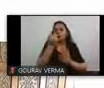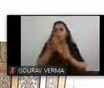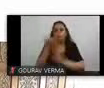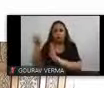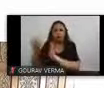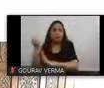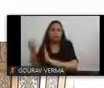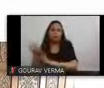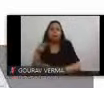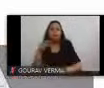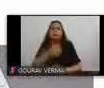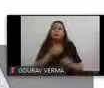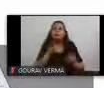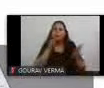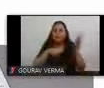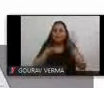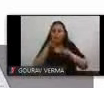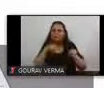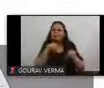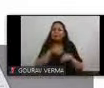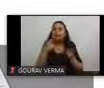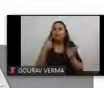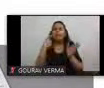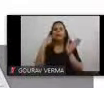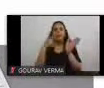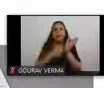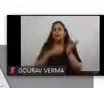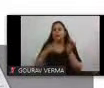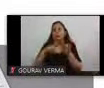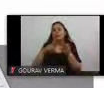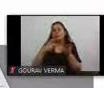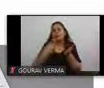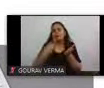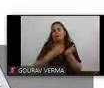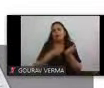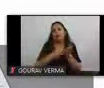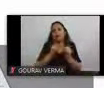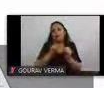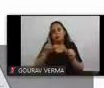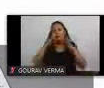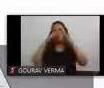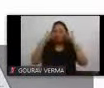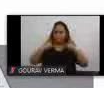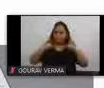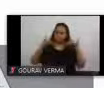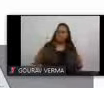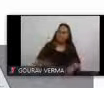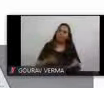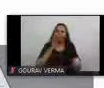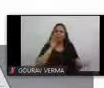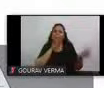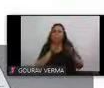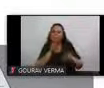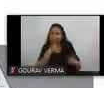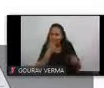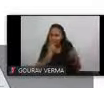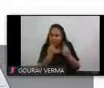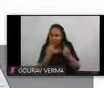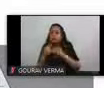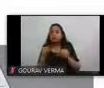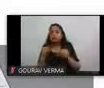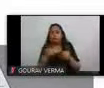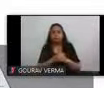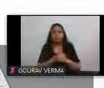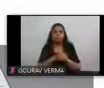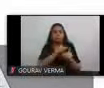इनफॉर्मल असेसमेंट. These are some of the distance visual acuity tests that they do for children with 2 to 4 years of